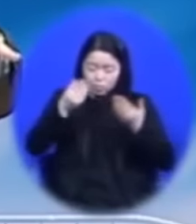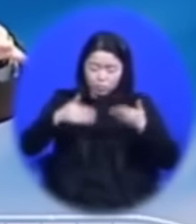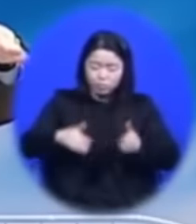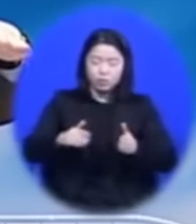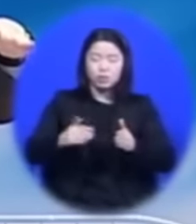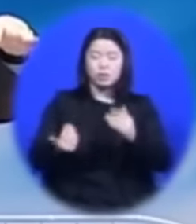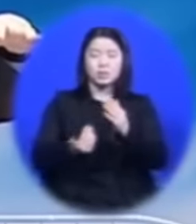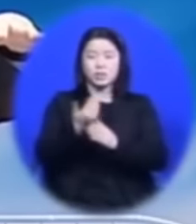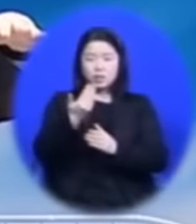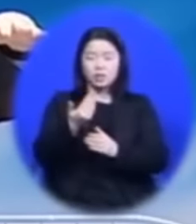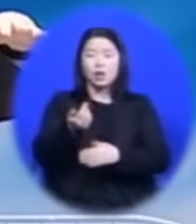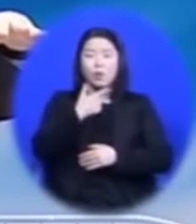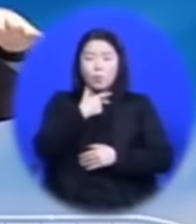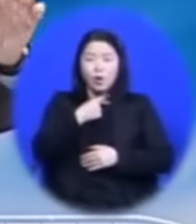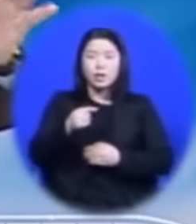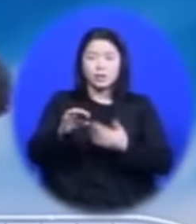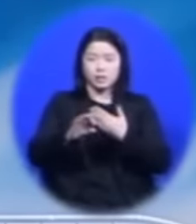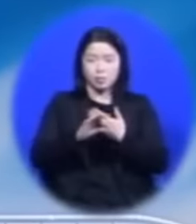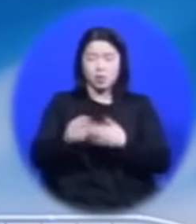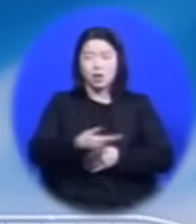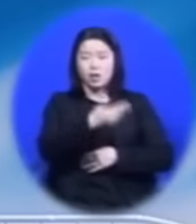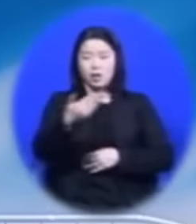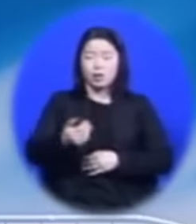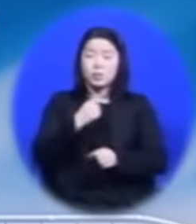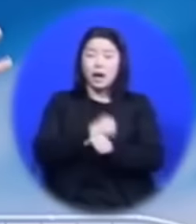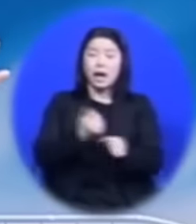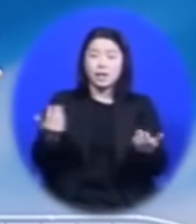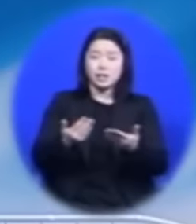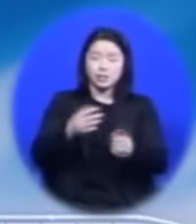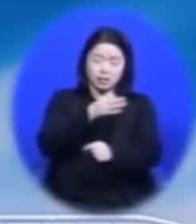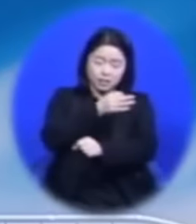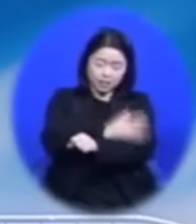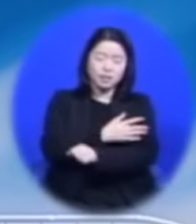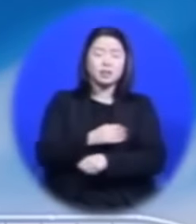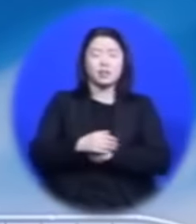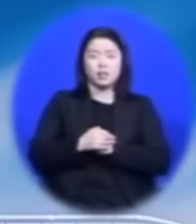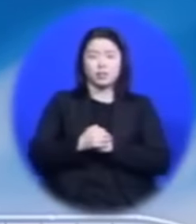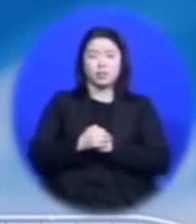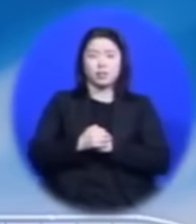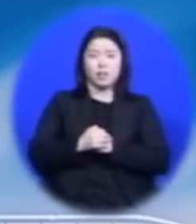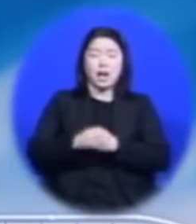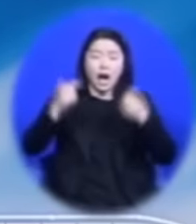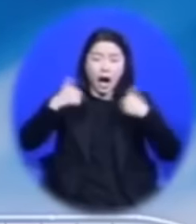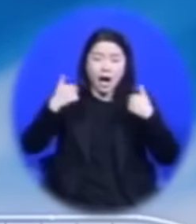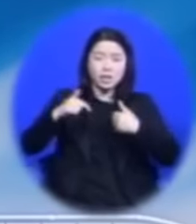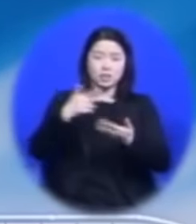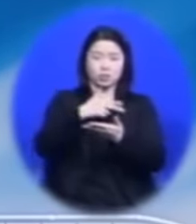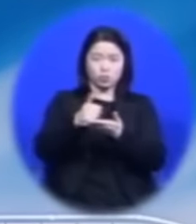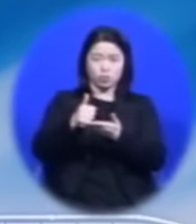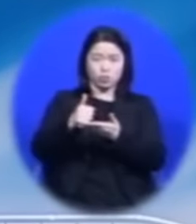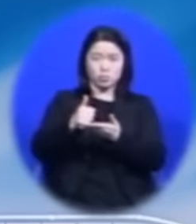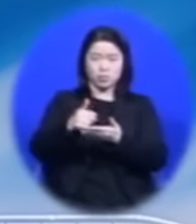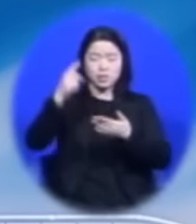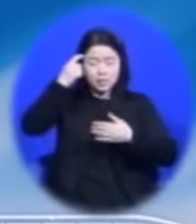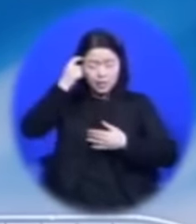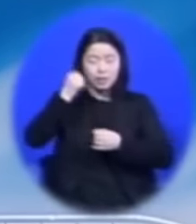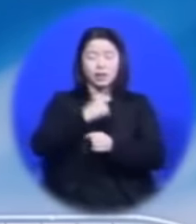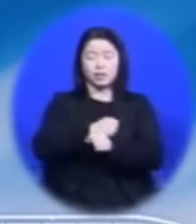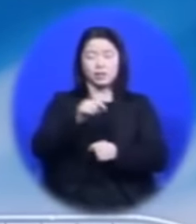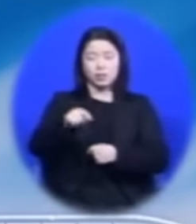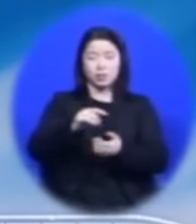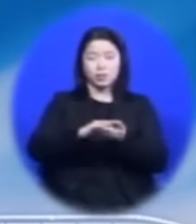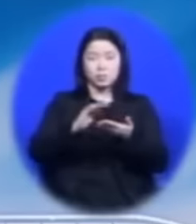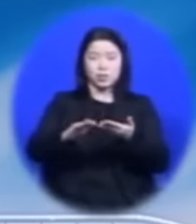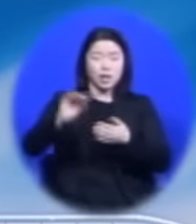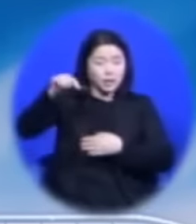정말 갈망하신다면 여러분이 하실 일은 간단합니다. 늘 주님을 생각하는 겁니다.